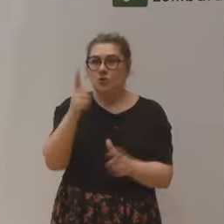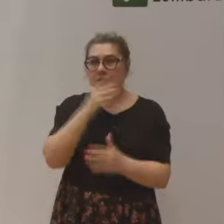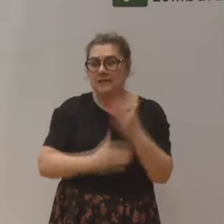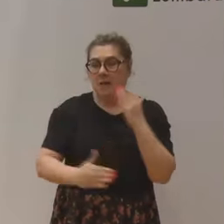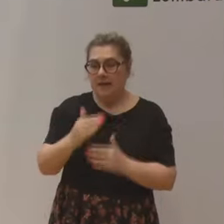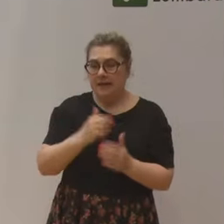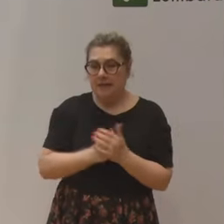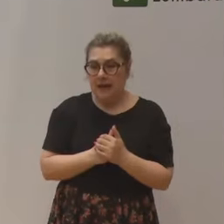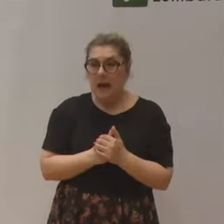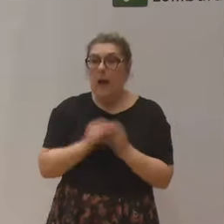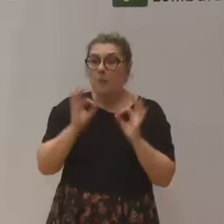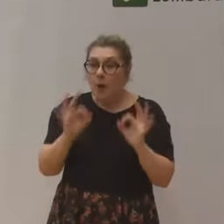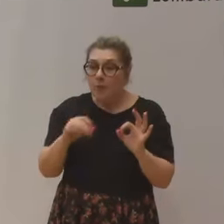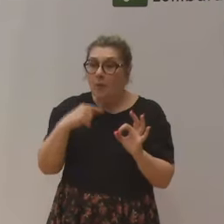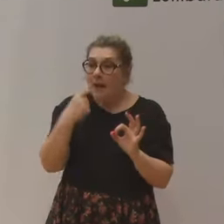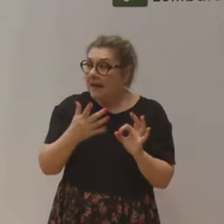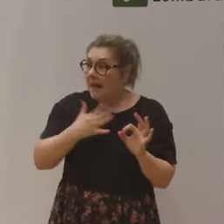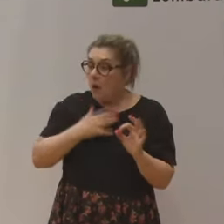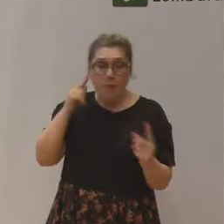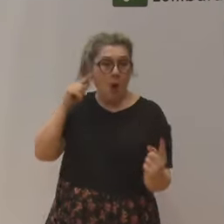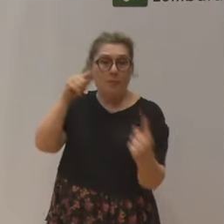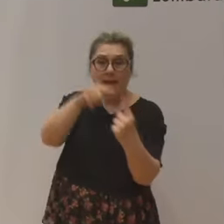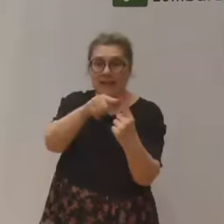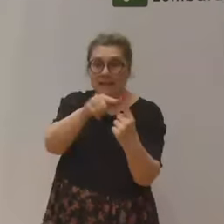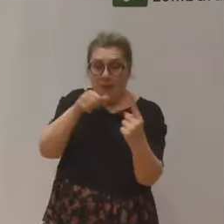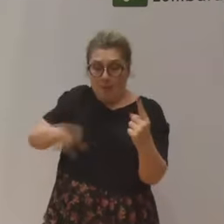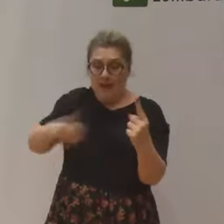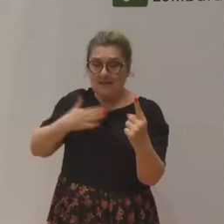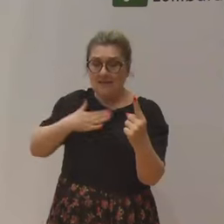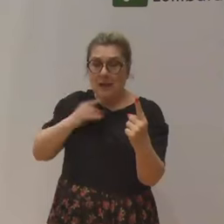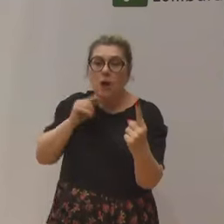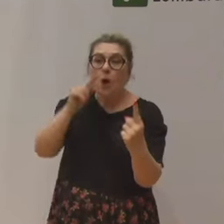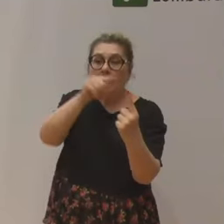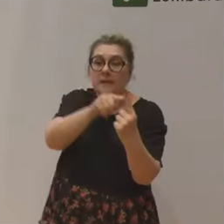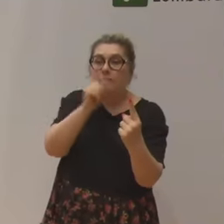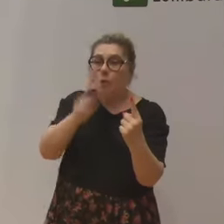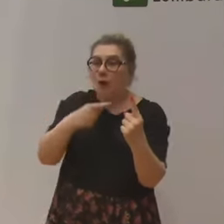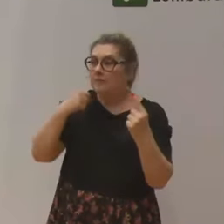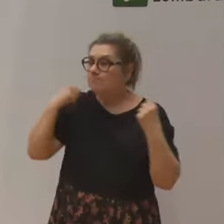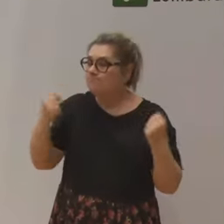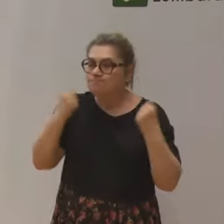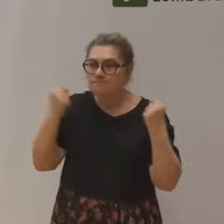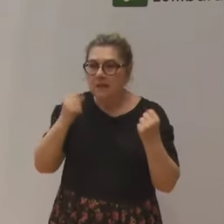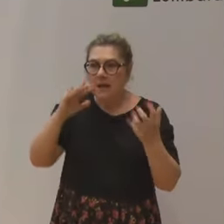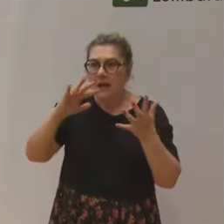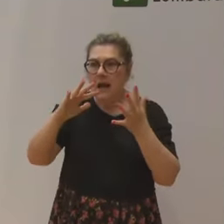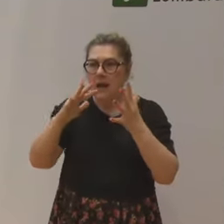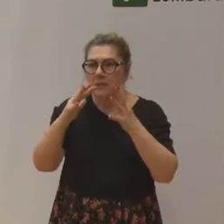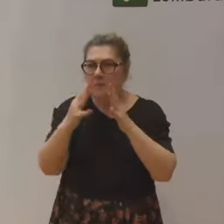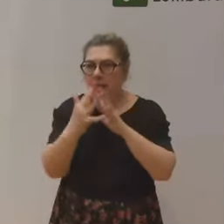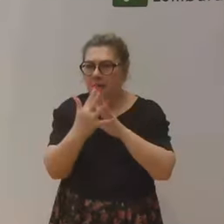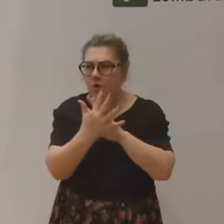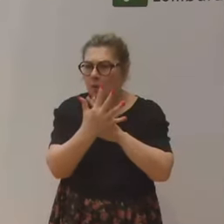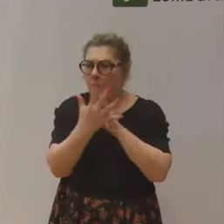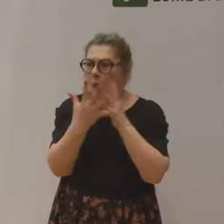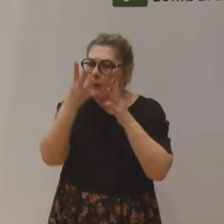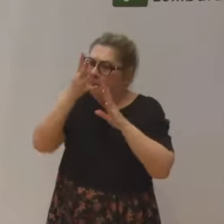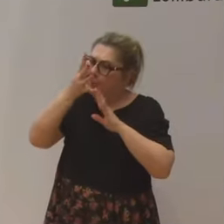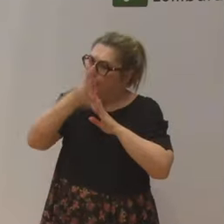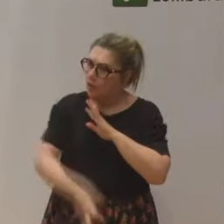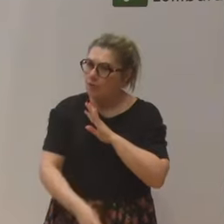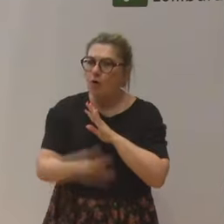disabilità, in quanto proprio il nostro obiettivo di fondo è quello di mettere in atto un cambiamento radicale